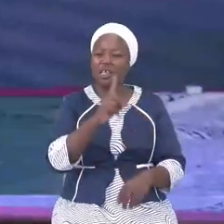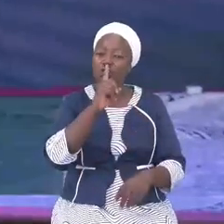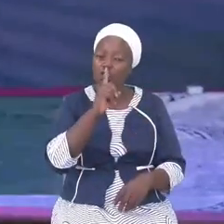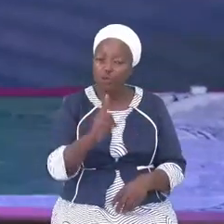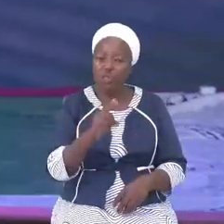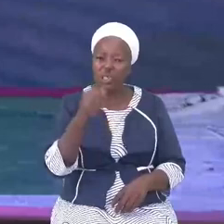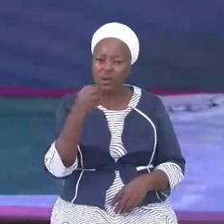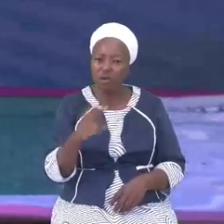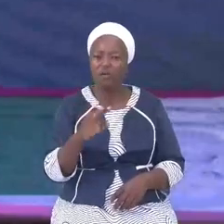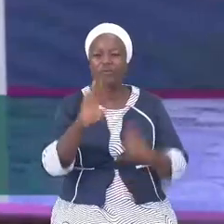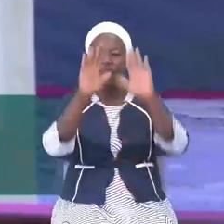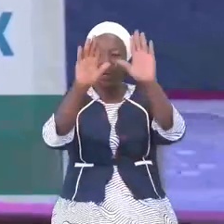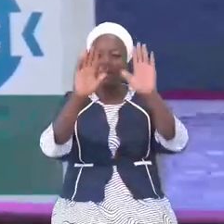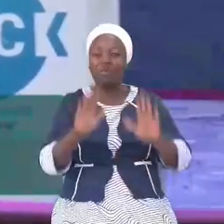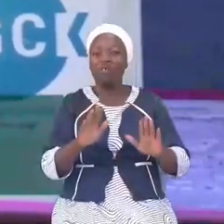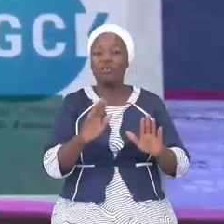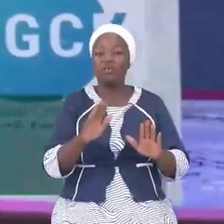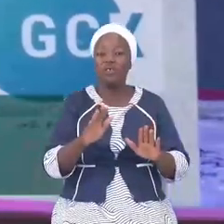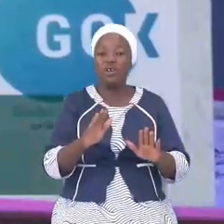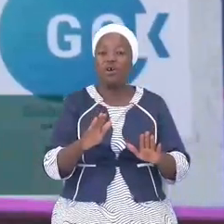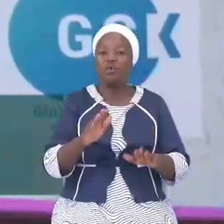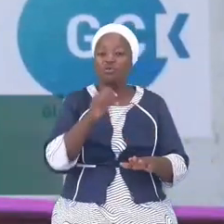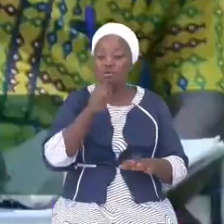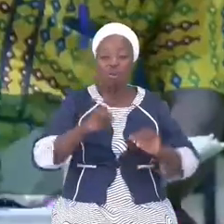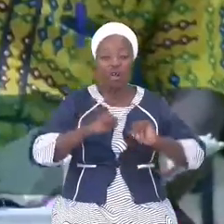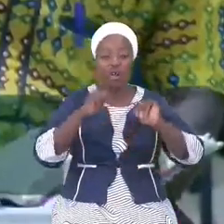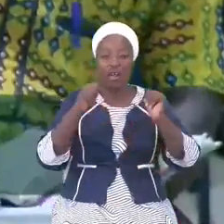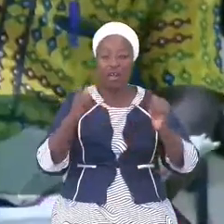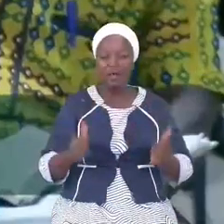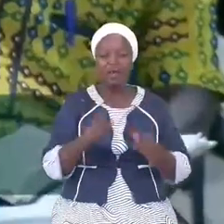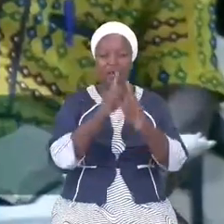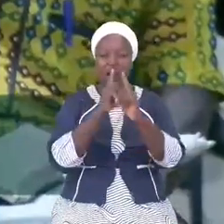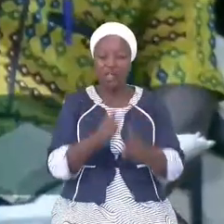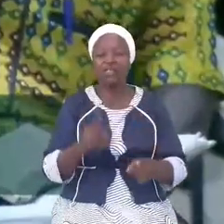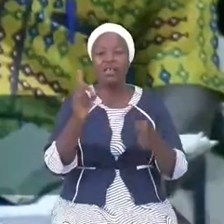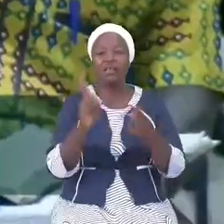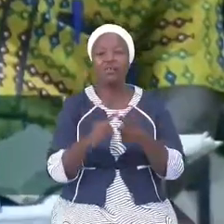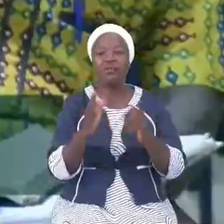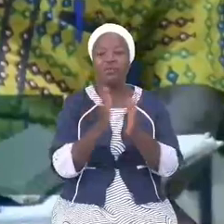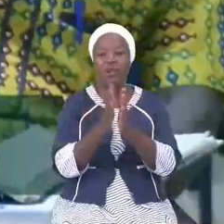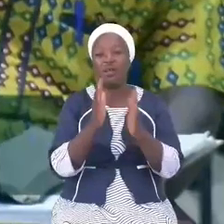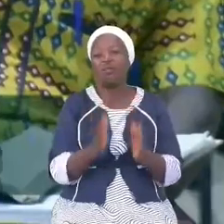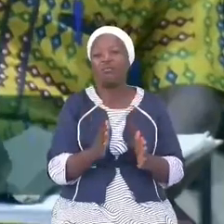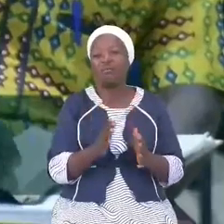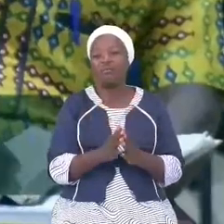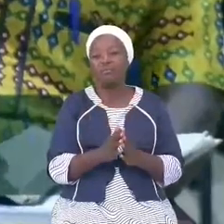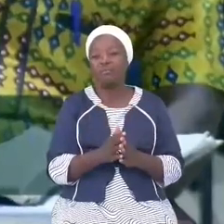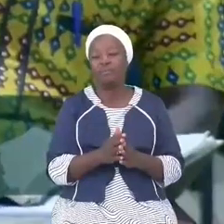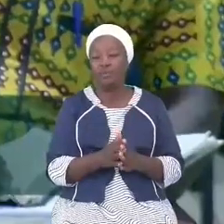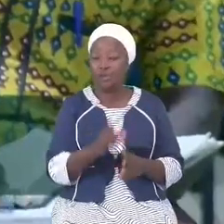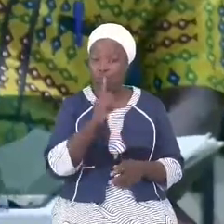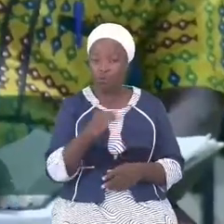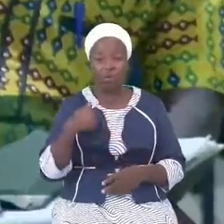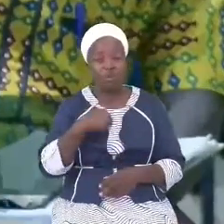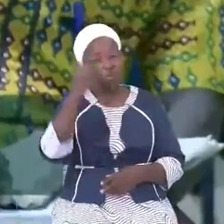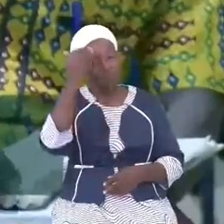l'assurance des exaucements miraculeux indéniables à la prière. Dans toute évidence, nous